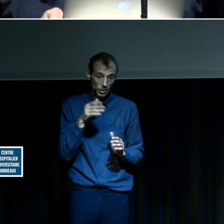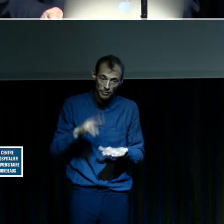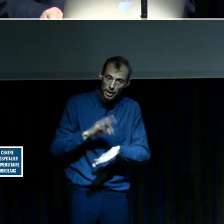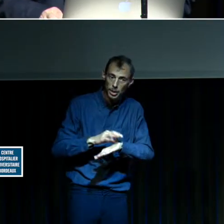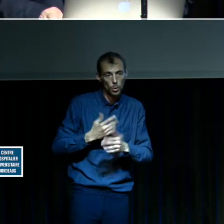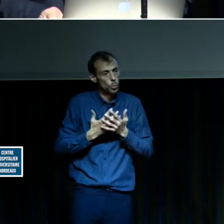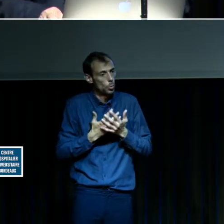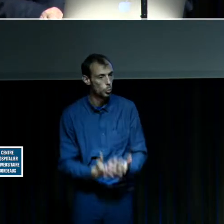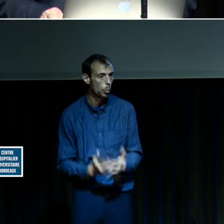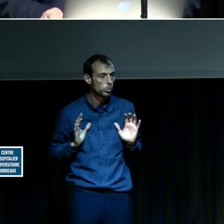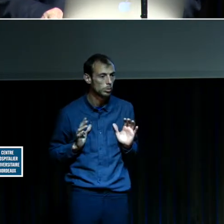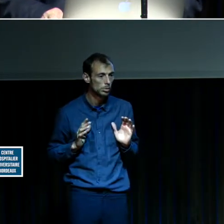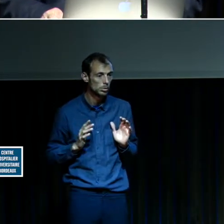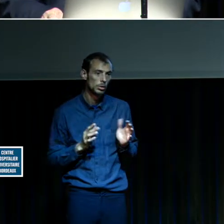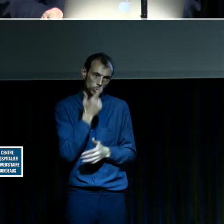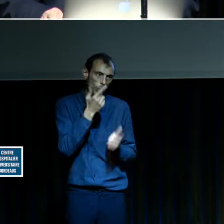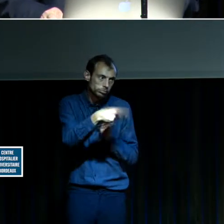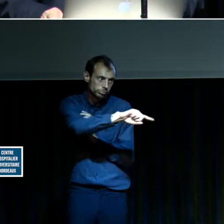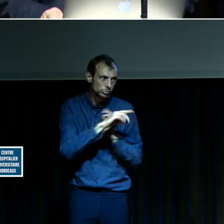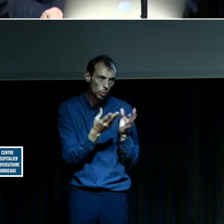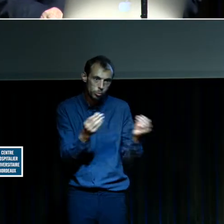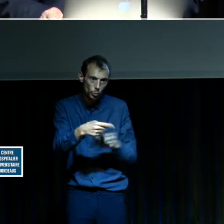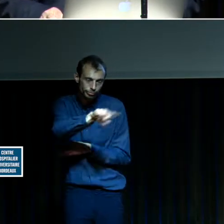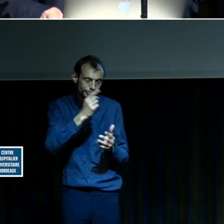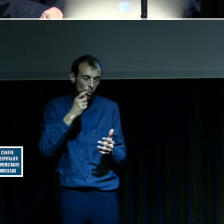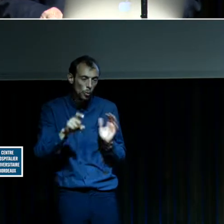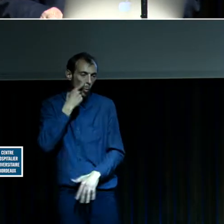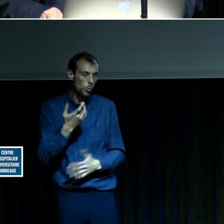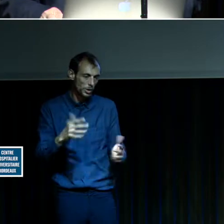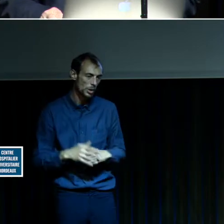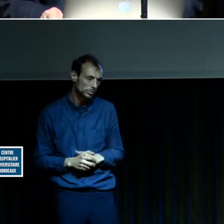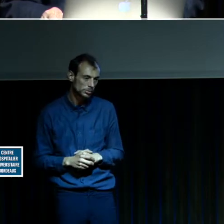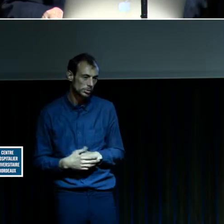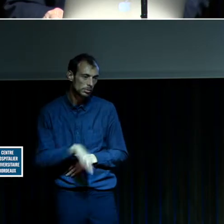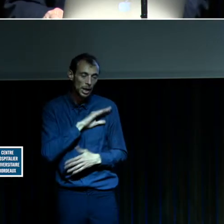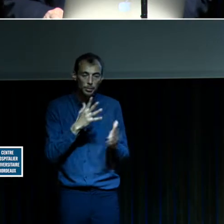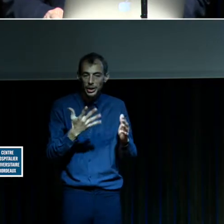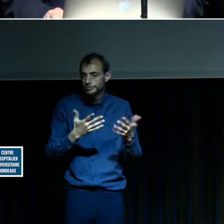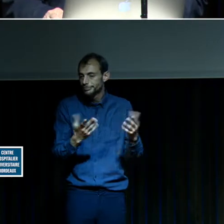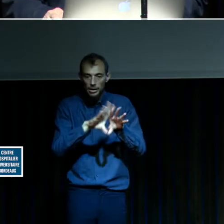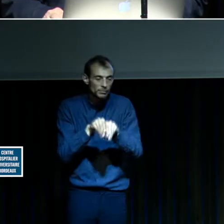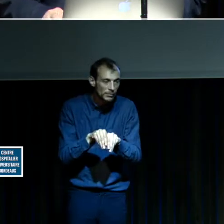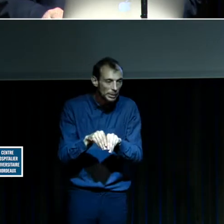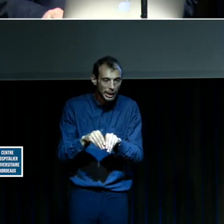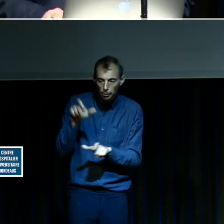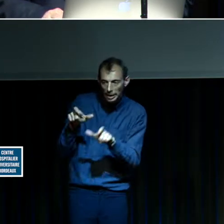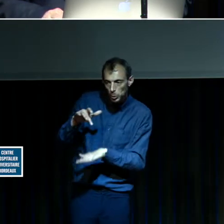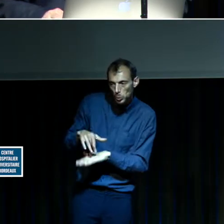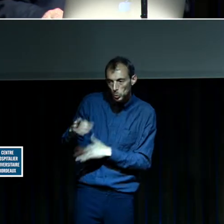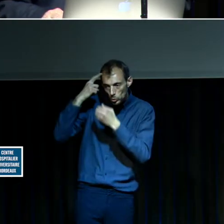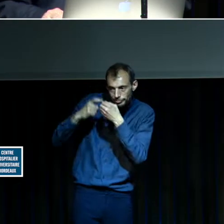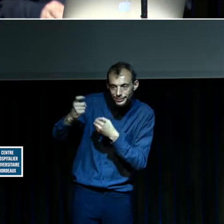pense que beaucoup d'entre vous savent de quoi je veux parler, puisque on a tous probablement dans notre famille ou parmi nos proches quelqu'un qui a fait un AVC.